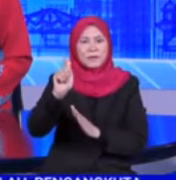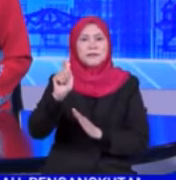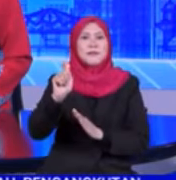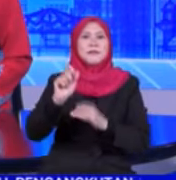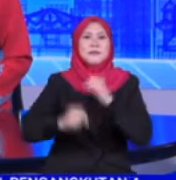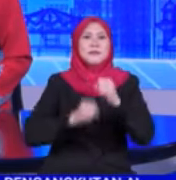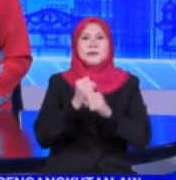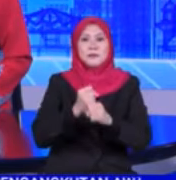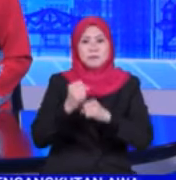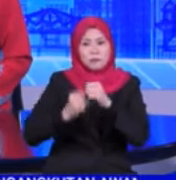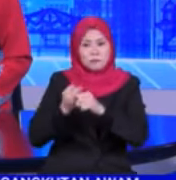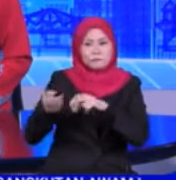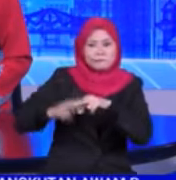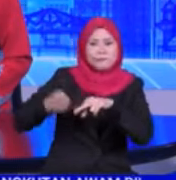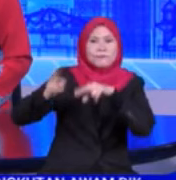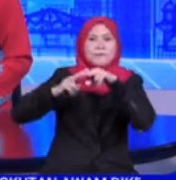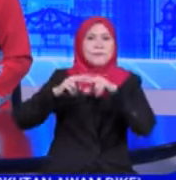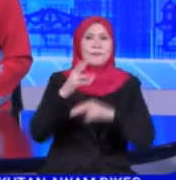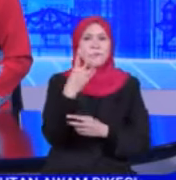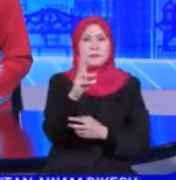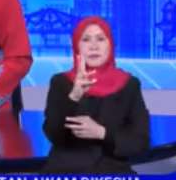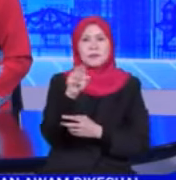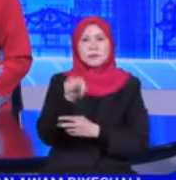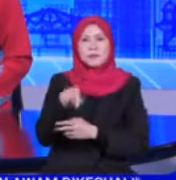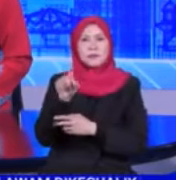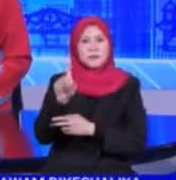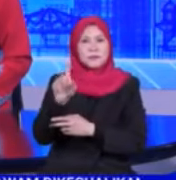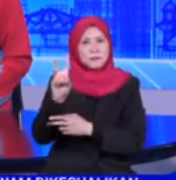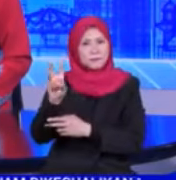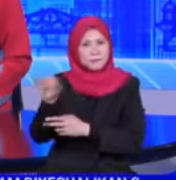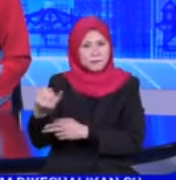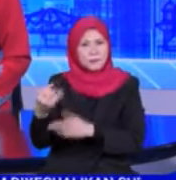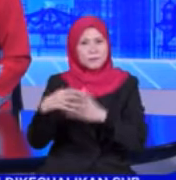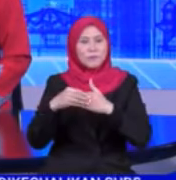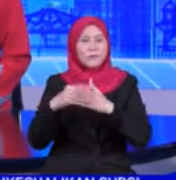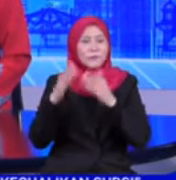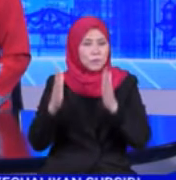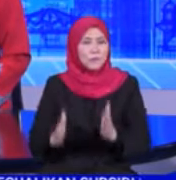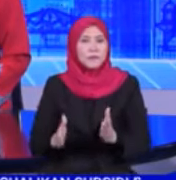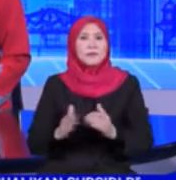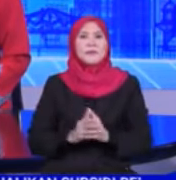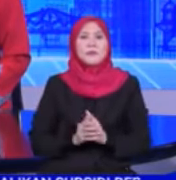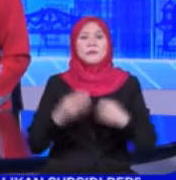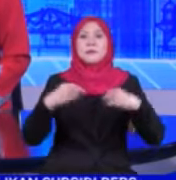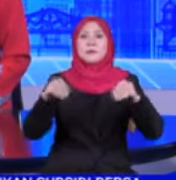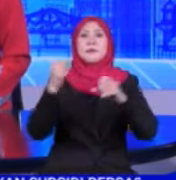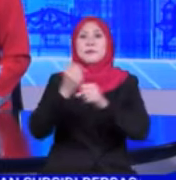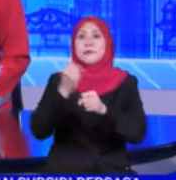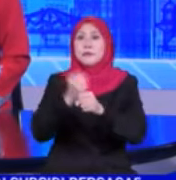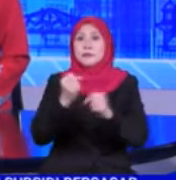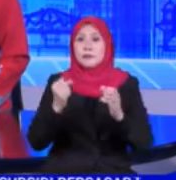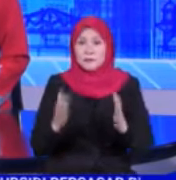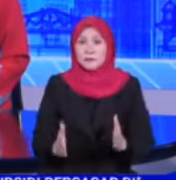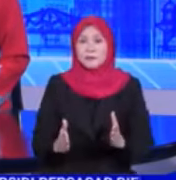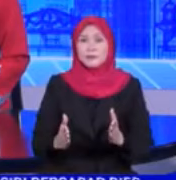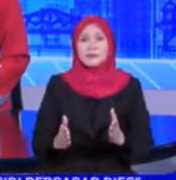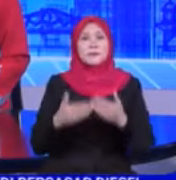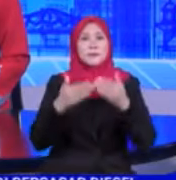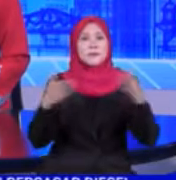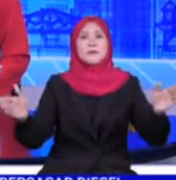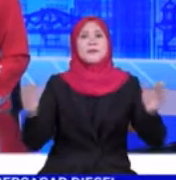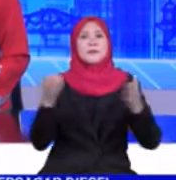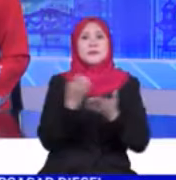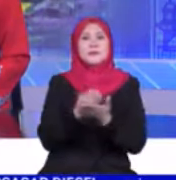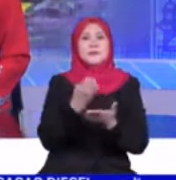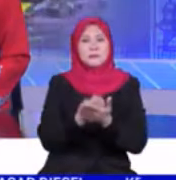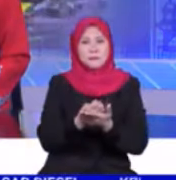asas tahun ke tahun kepada 16.16 juta orang. Pemulihan pasaran buruh yang kukuh didorong pembukaan semula